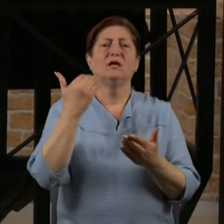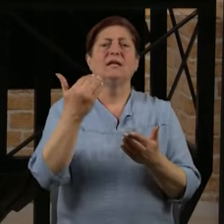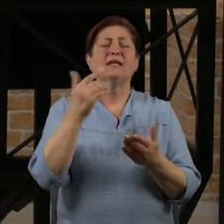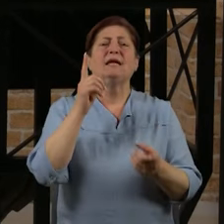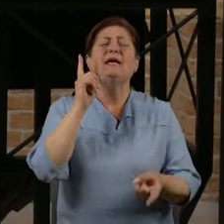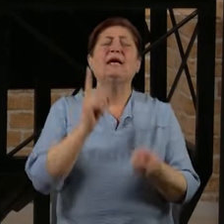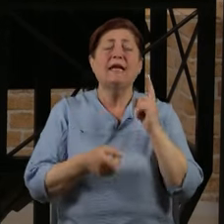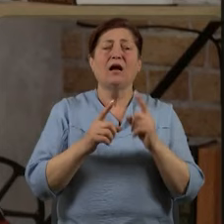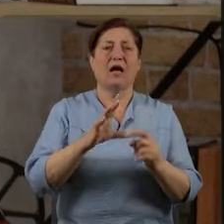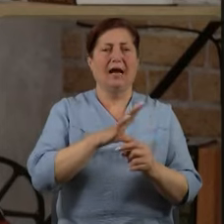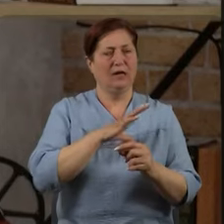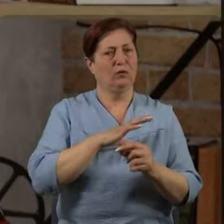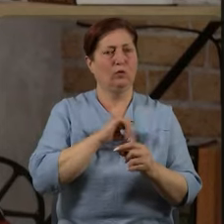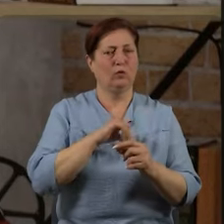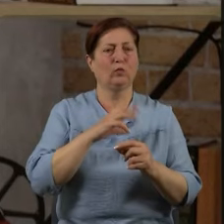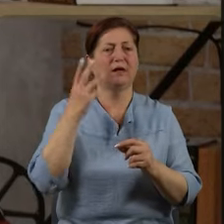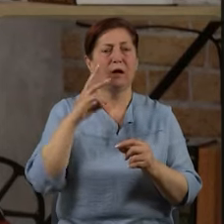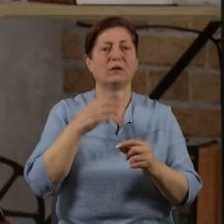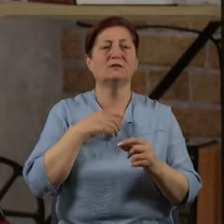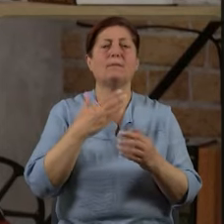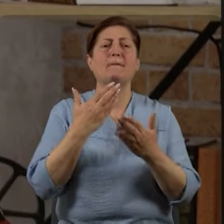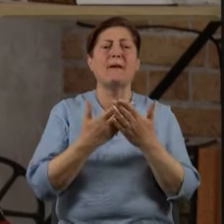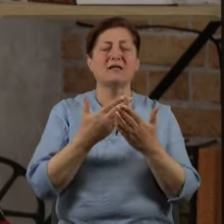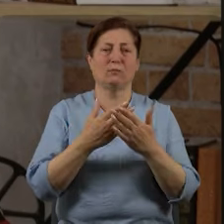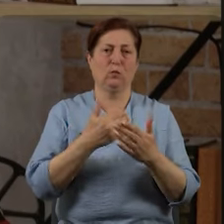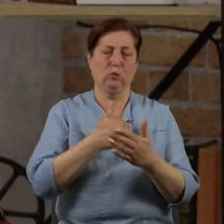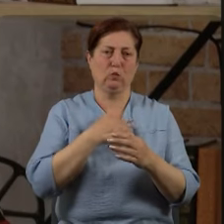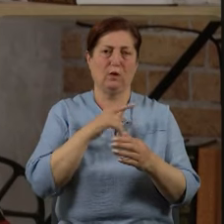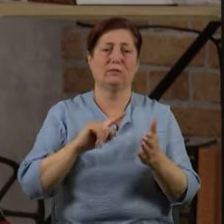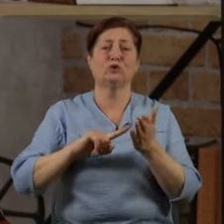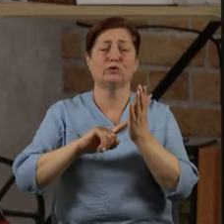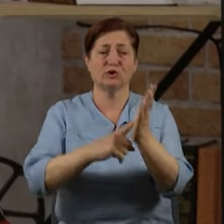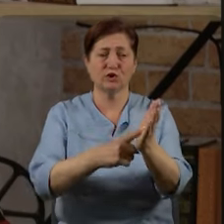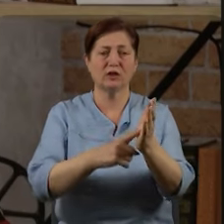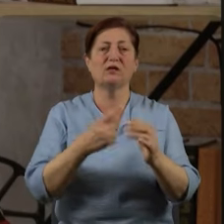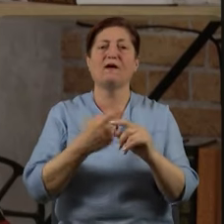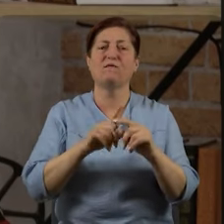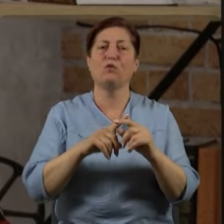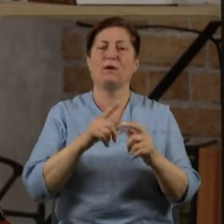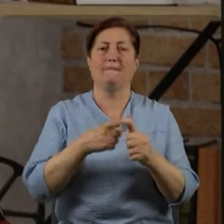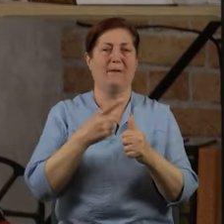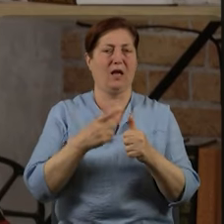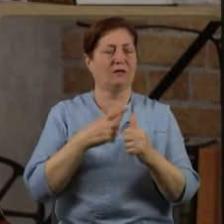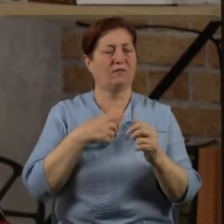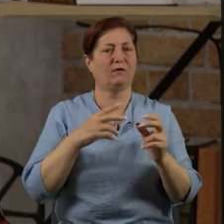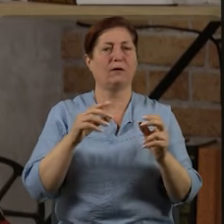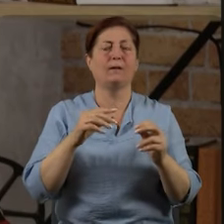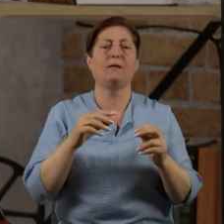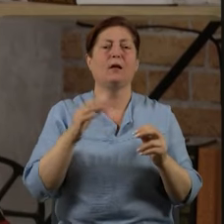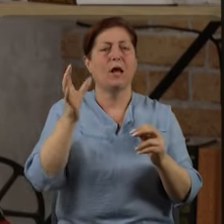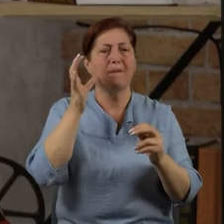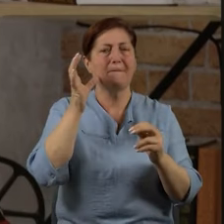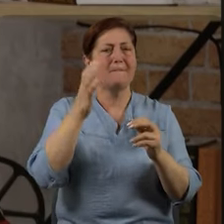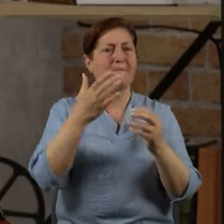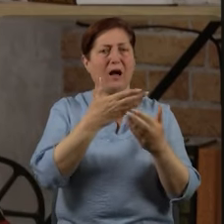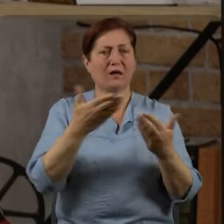իրական լինելու հանգամանքը եւ այլ եւ այլ, ես պարզապես ուզում եմ շեշտել, որ ի պատիվ մեր բանաստեղծության եւ ի պատիվ մեր